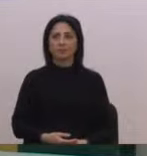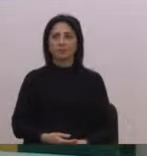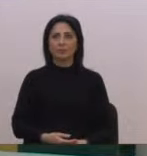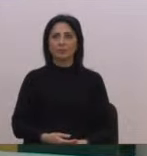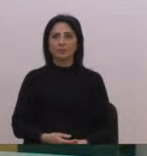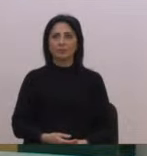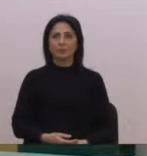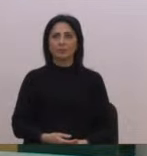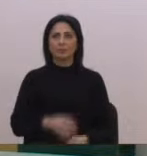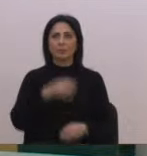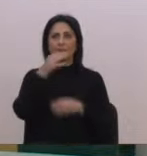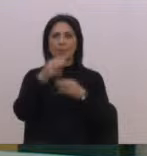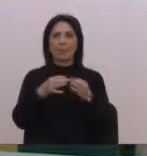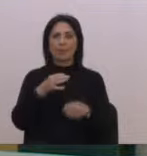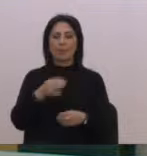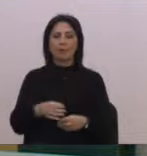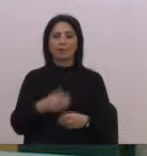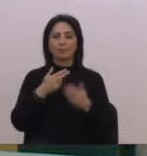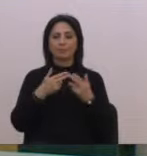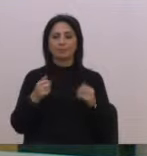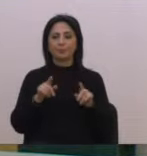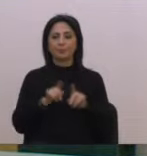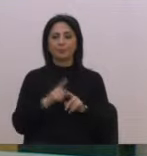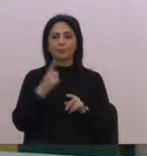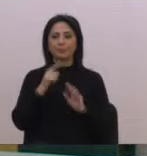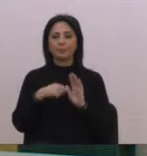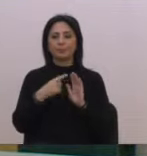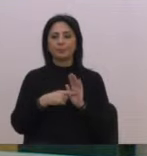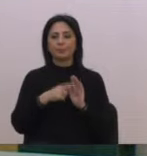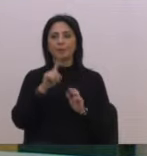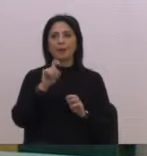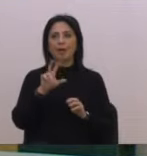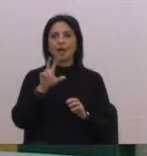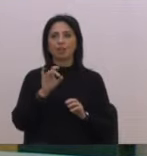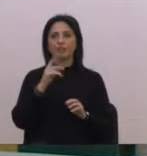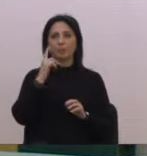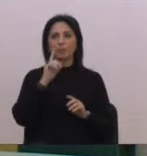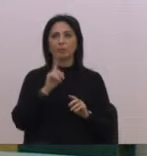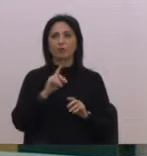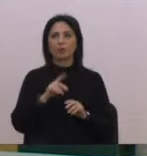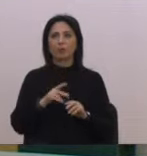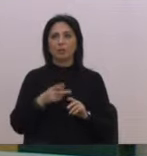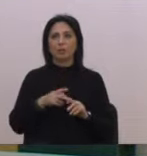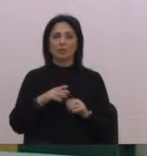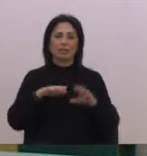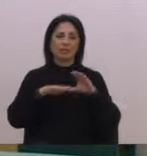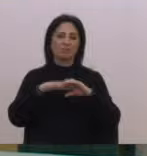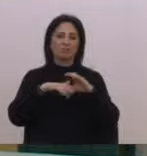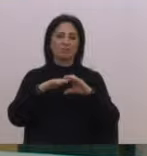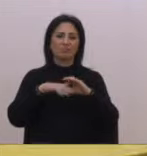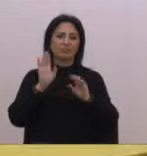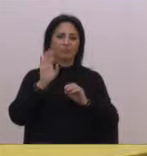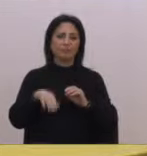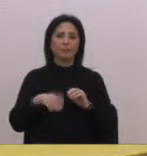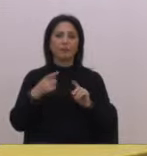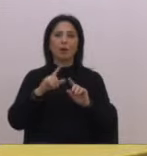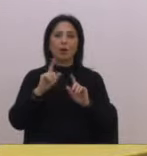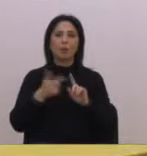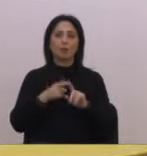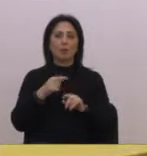შექმნა? დიახ, კაიცი თუ შეიძლება. დიახ, ესე იგი პირველი კითხვა ბატონი ხაჯიშვილის ფიქრობ რომ ორიგი დემაგოგია ჩვენ საუბრობთ